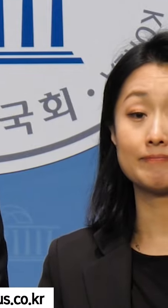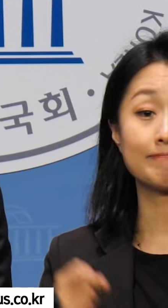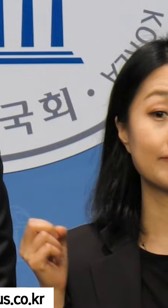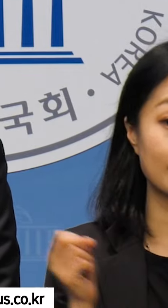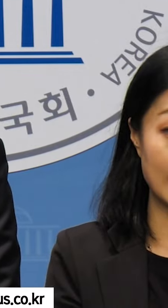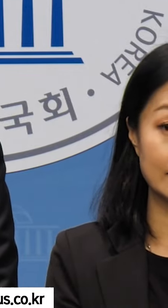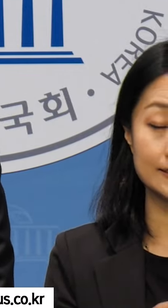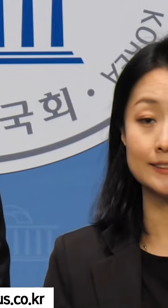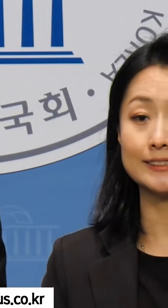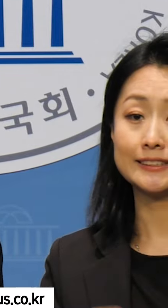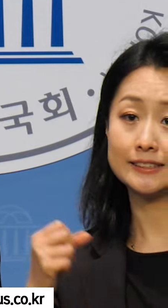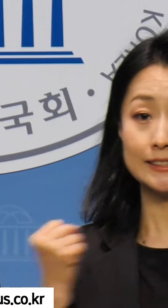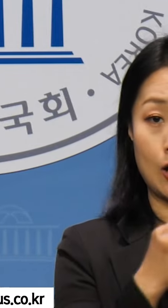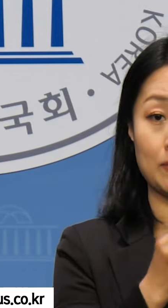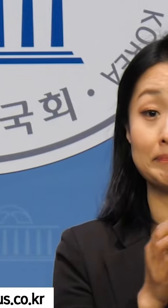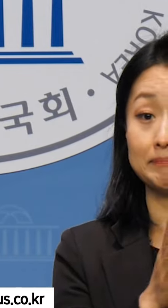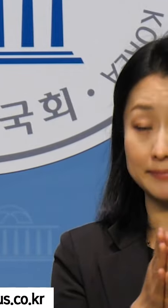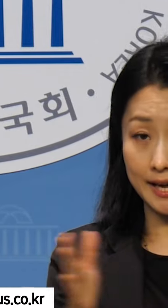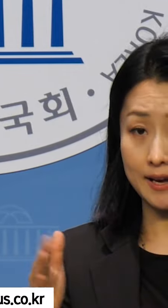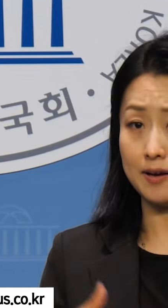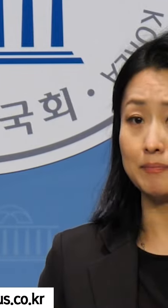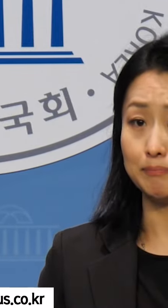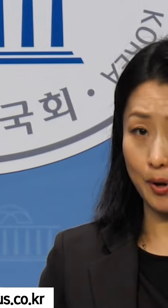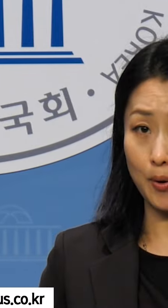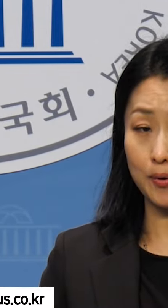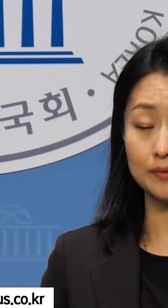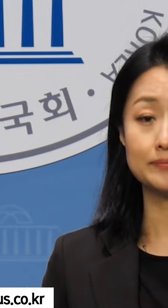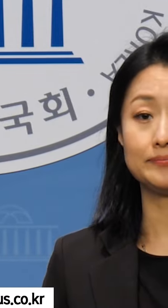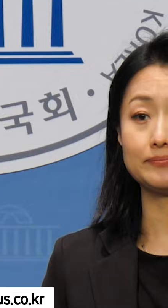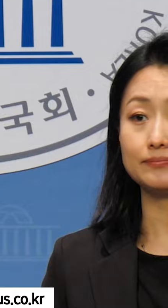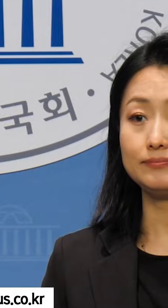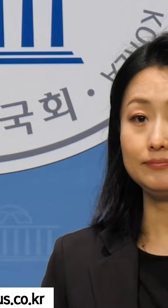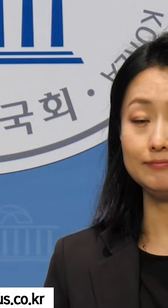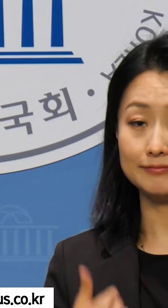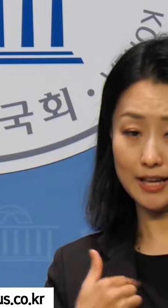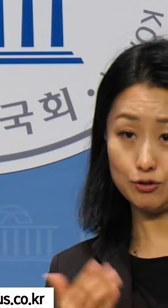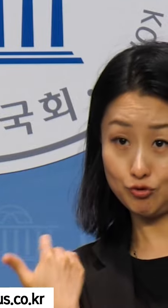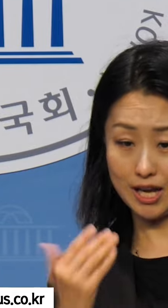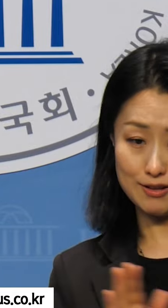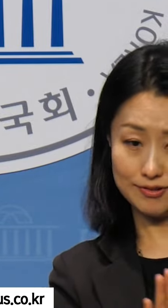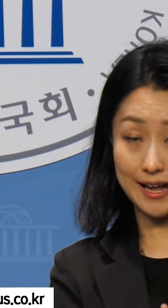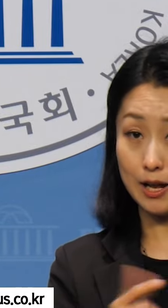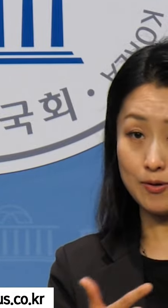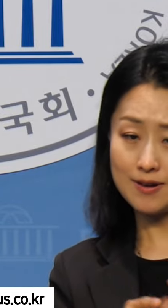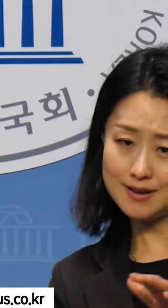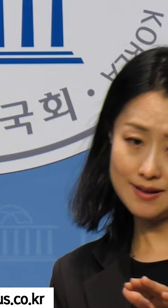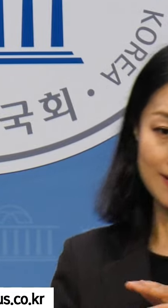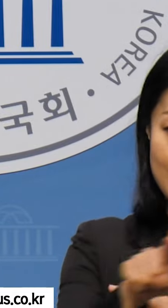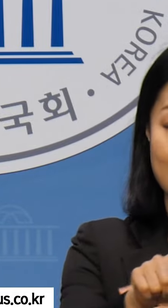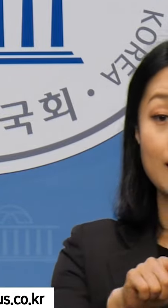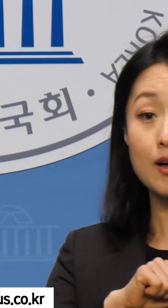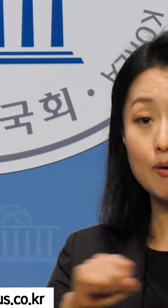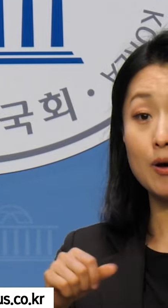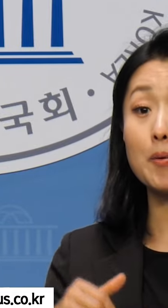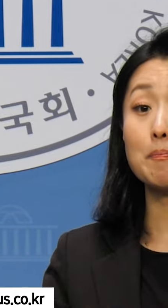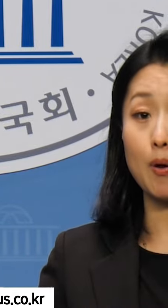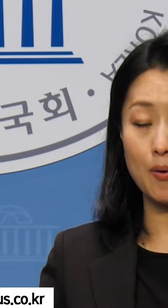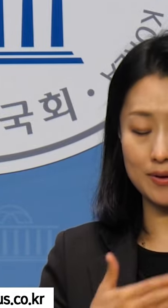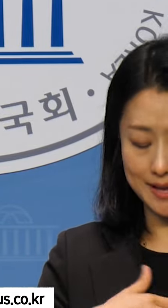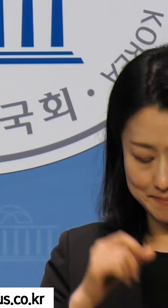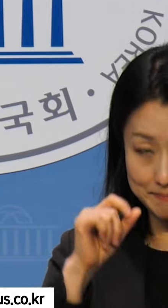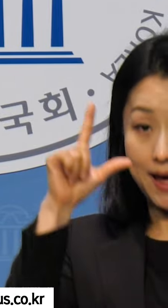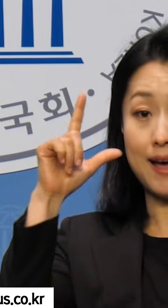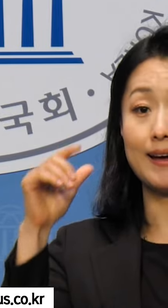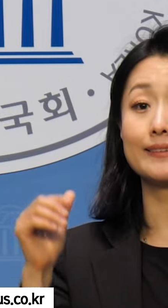다시 싸움은 시작되어야 합니다. 이제는 후방의 저격수가 아닌 선봉장이 되어야 할 때라는 것을 저는